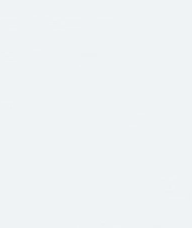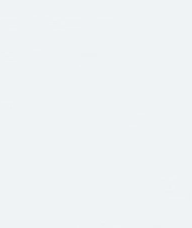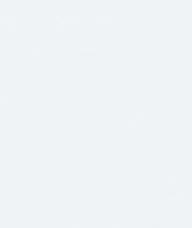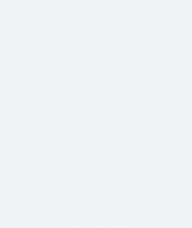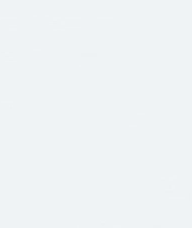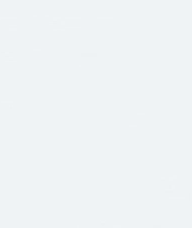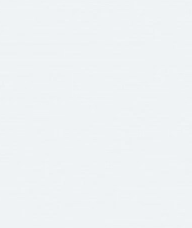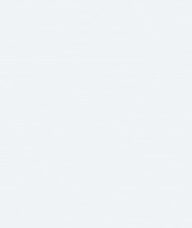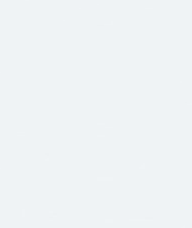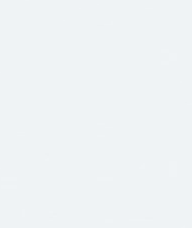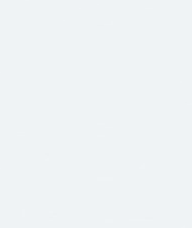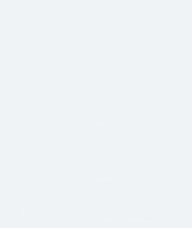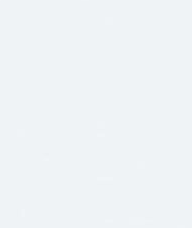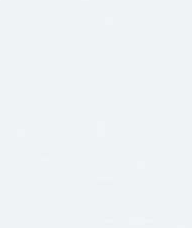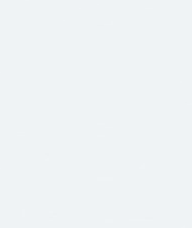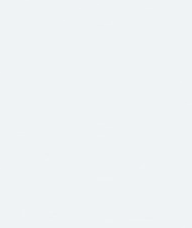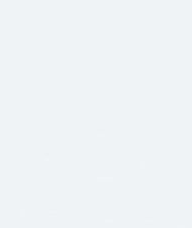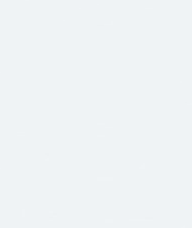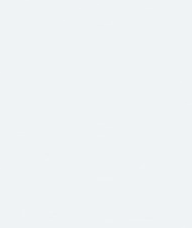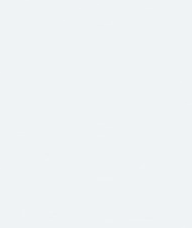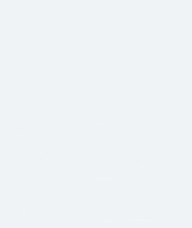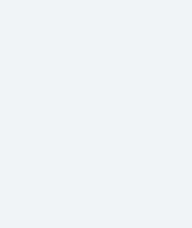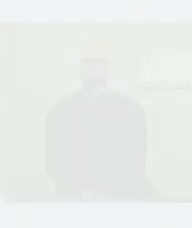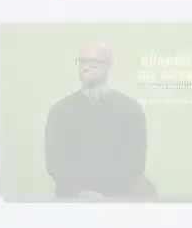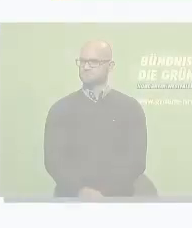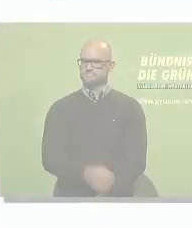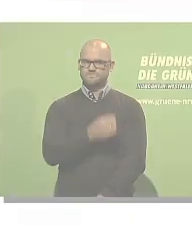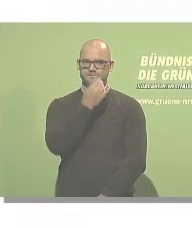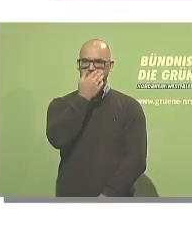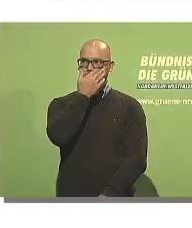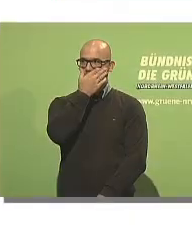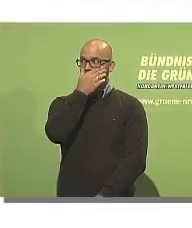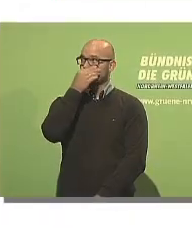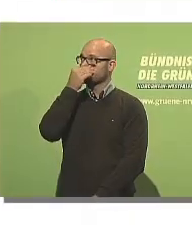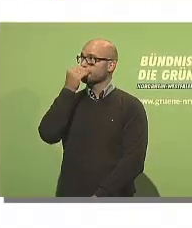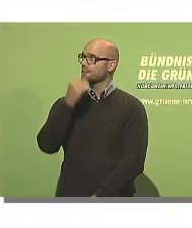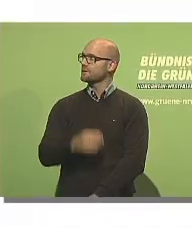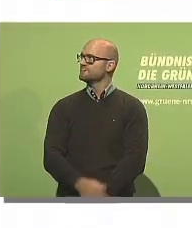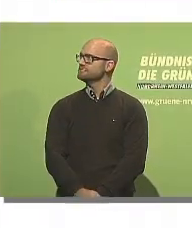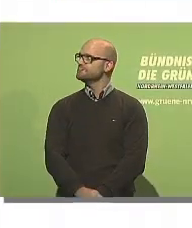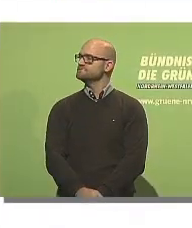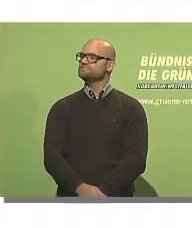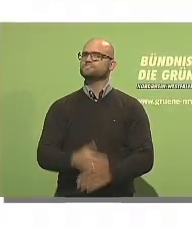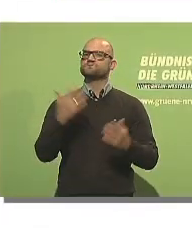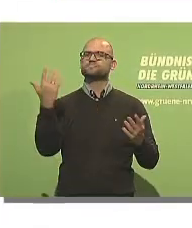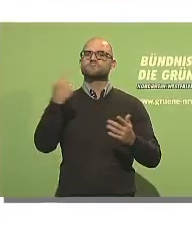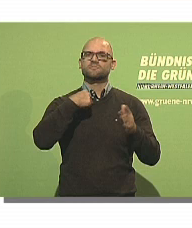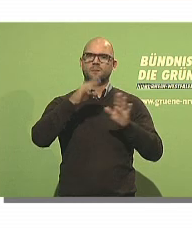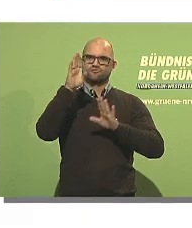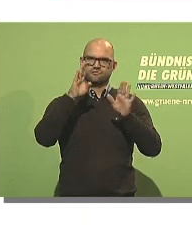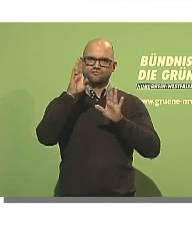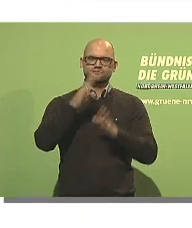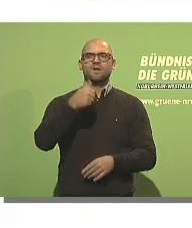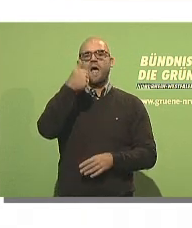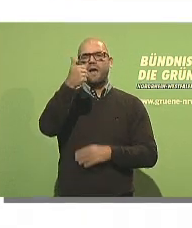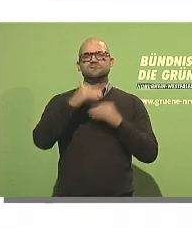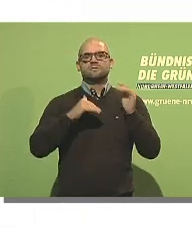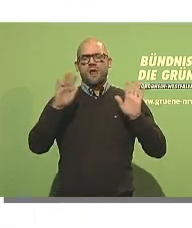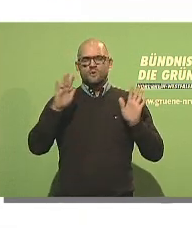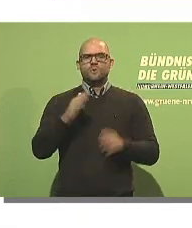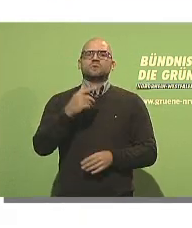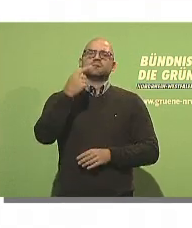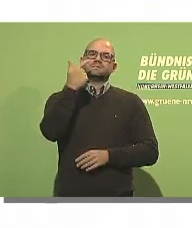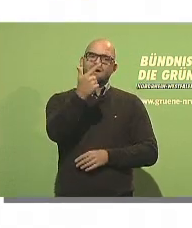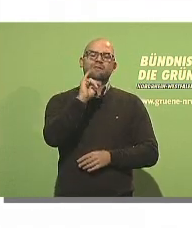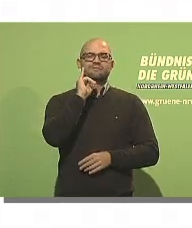Abstimmgeräte zur Hand. Wir kommen zur Abstimmung. Mit der 1 enthaltet ihr euch, mit der 2 stimmt ihr mit Nein und mit der 3 stimmt